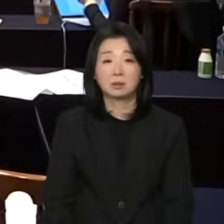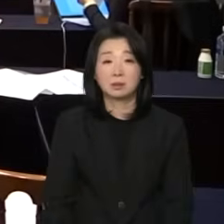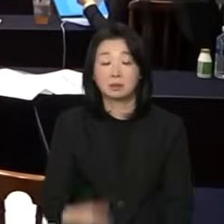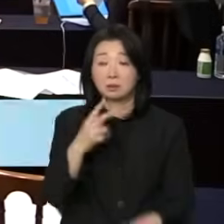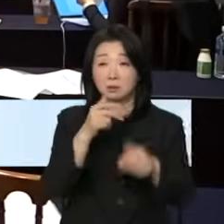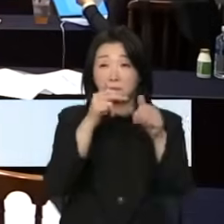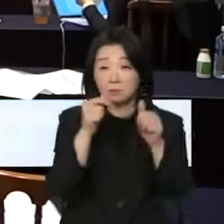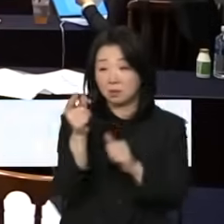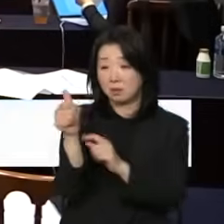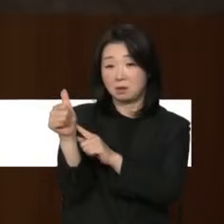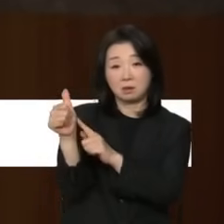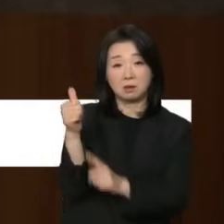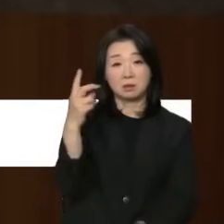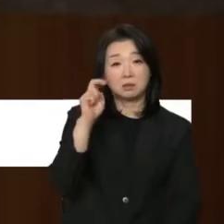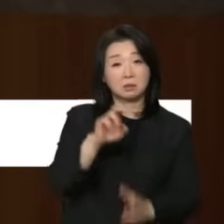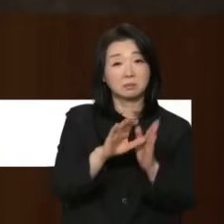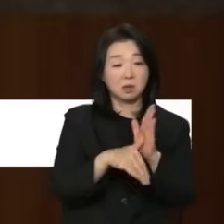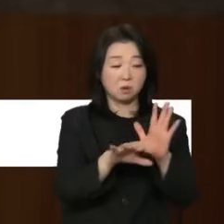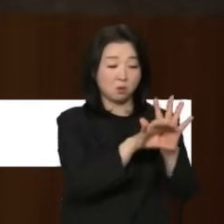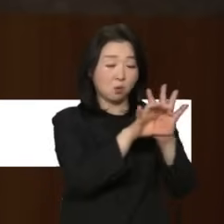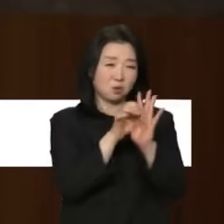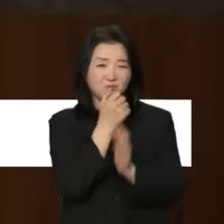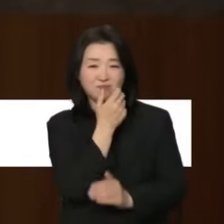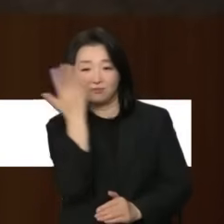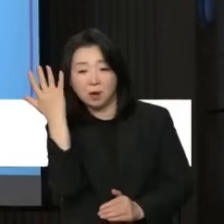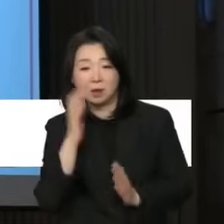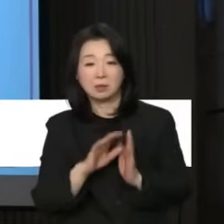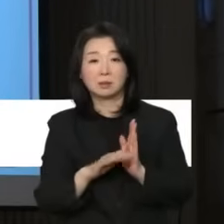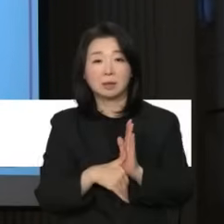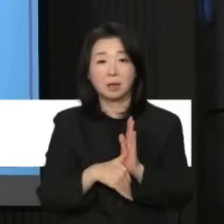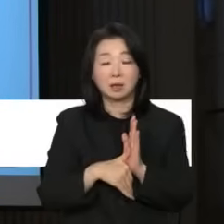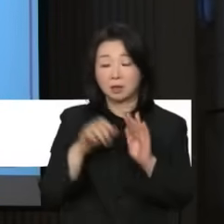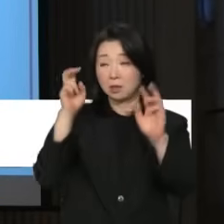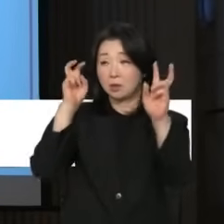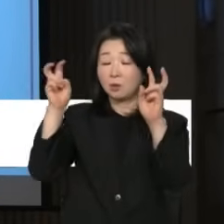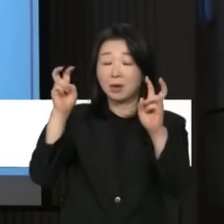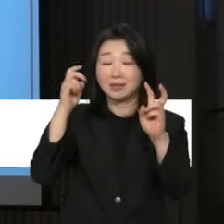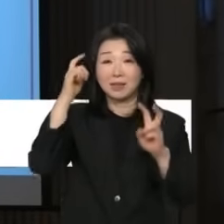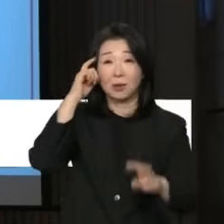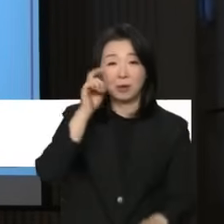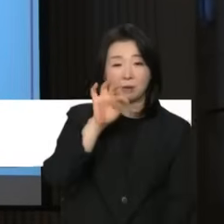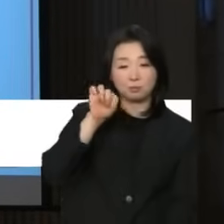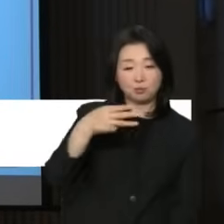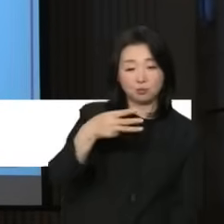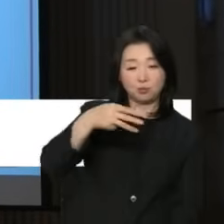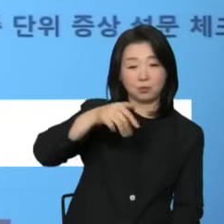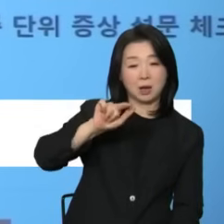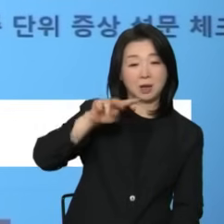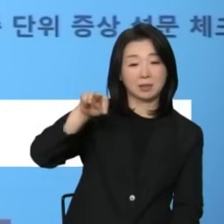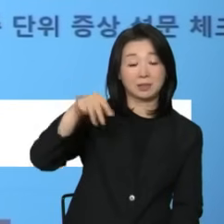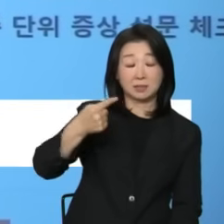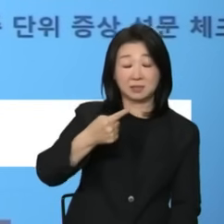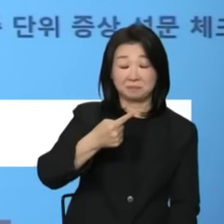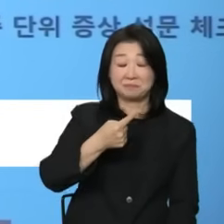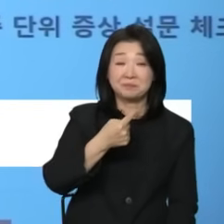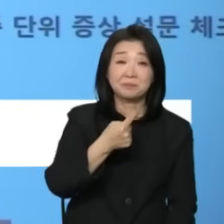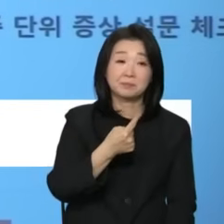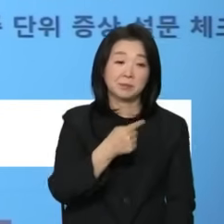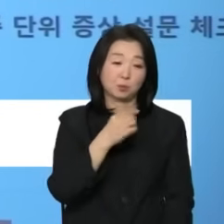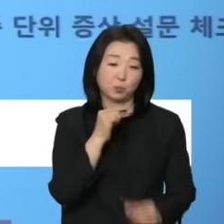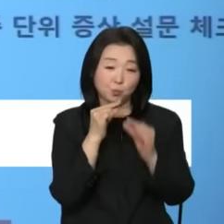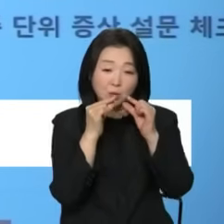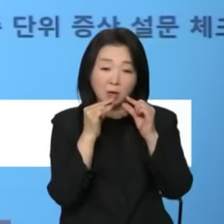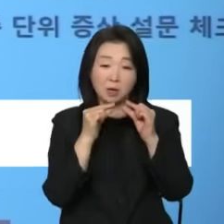전 회장이 지난 2021년 코로나19 유행 당시 남양유업의 불가리스 제품이 코로나 억제 효과가 있다고 한 허위